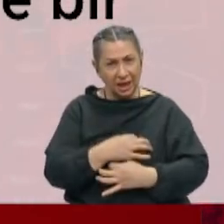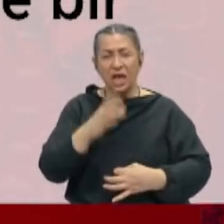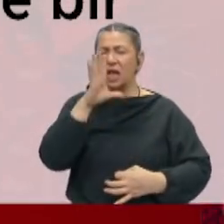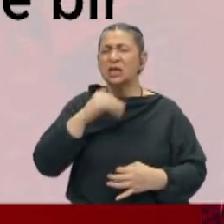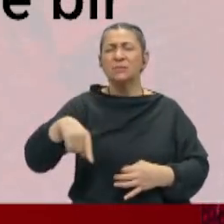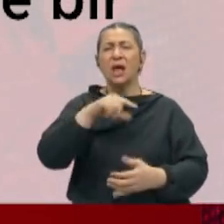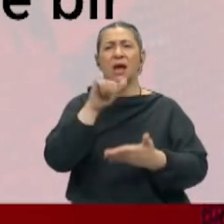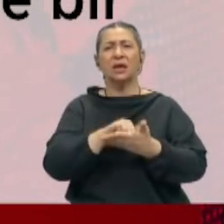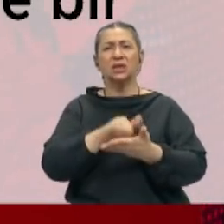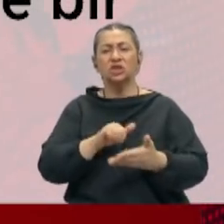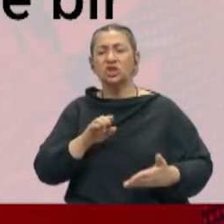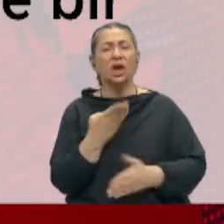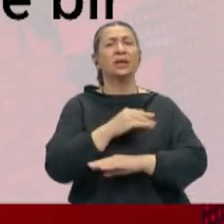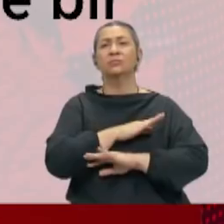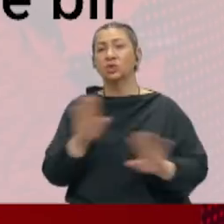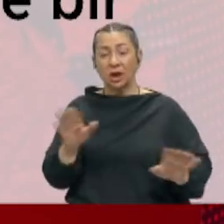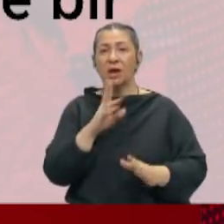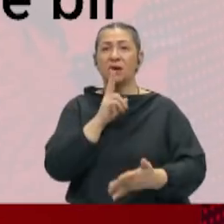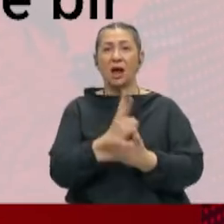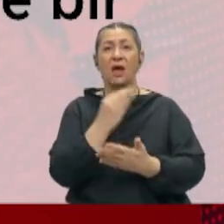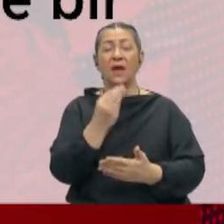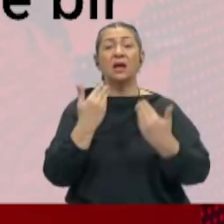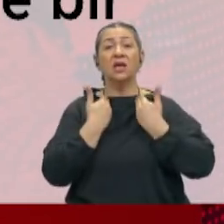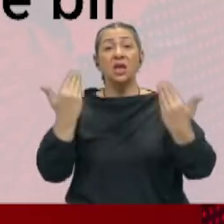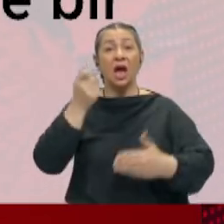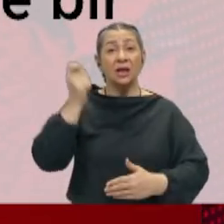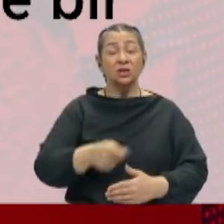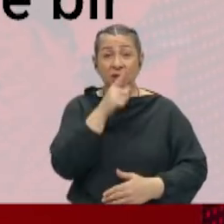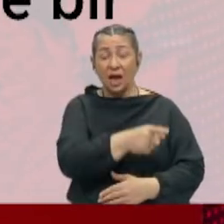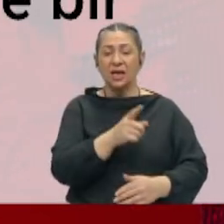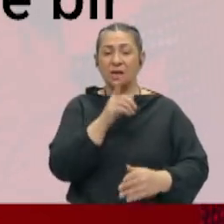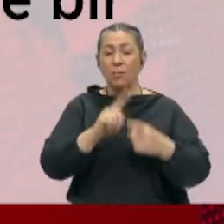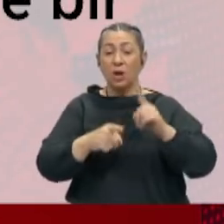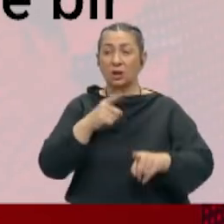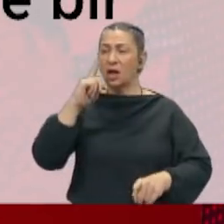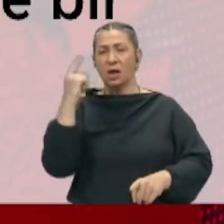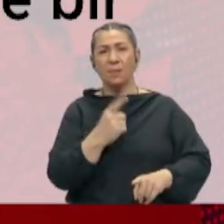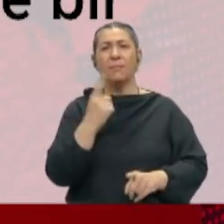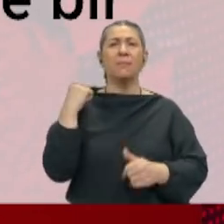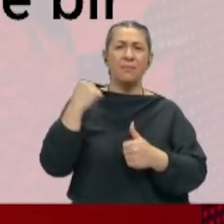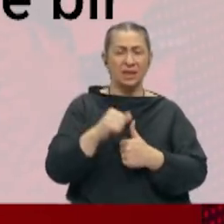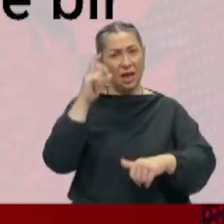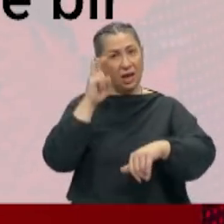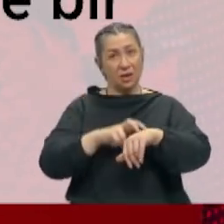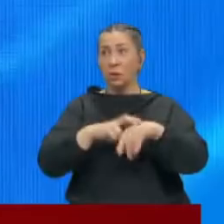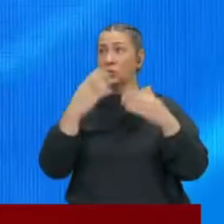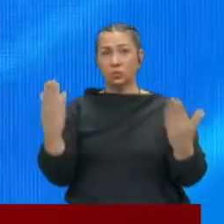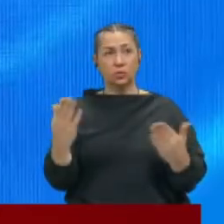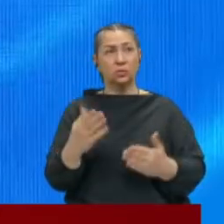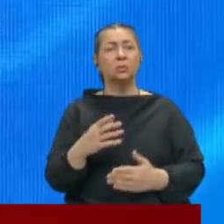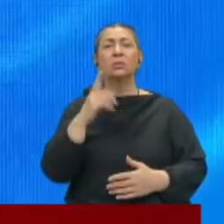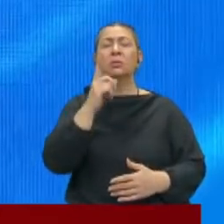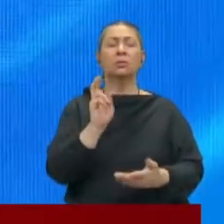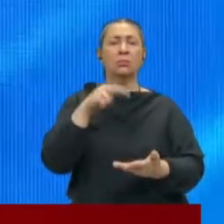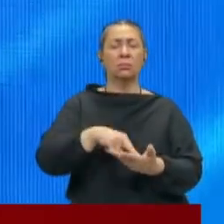hiçbir gazeteci caydırmayacağını kararı veren yargıçlara, siyasi otoriteye bir kez daha hatırlatıyoruz. Takıyor